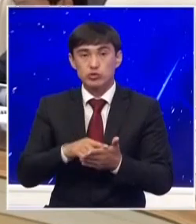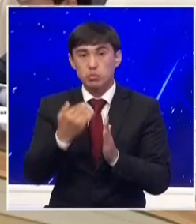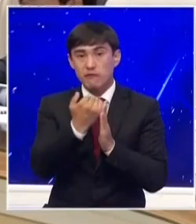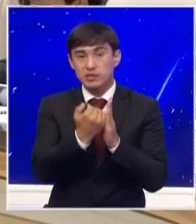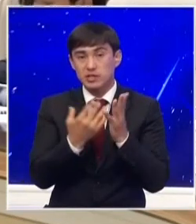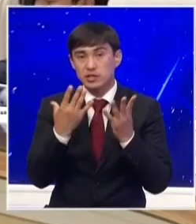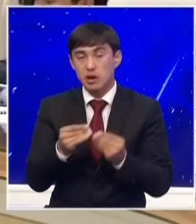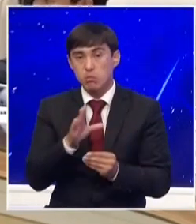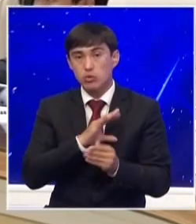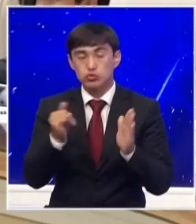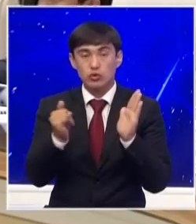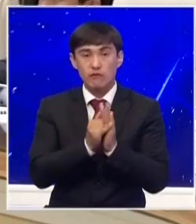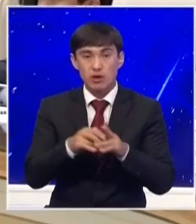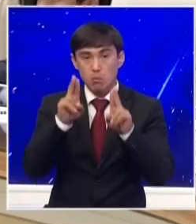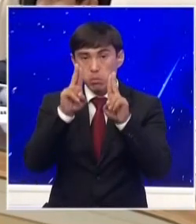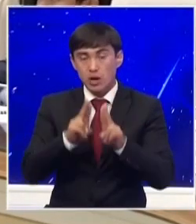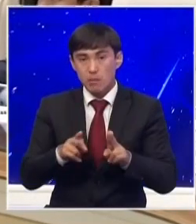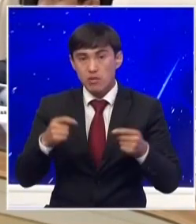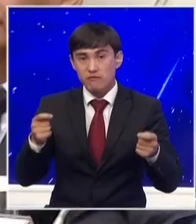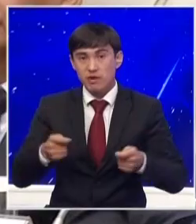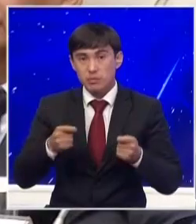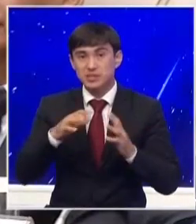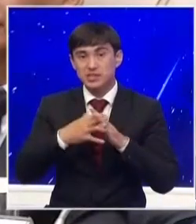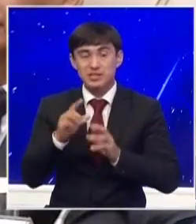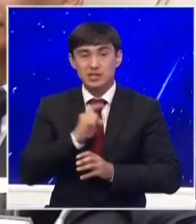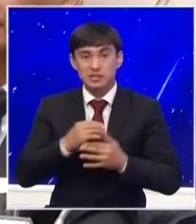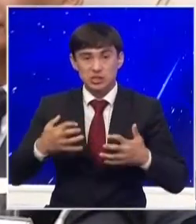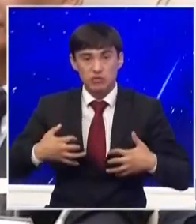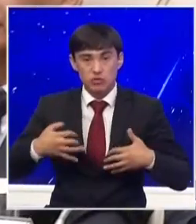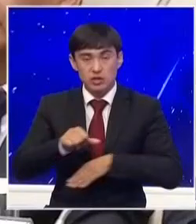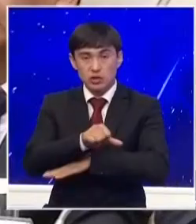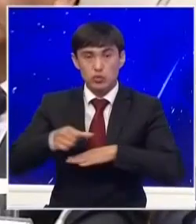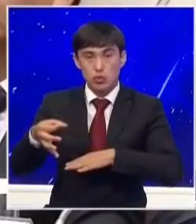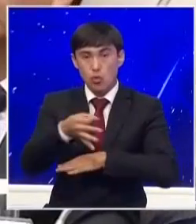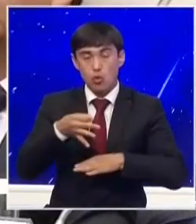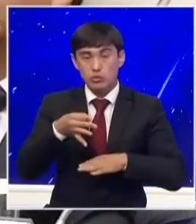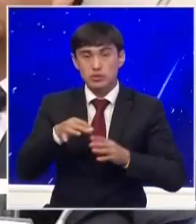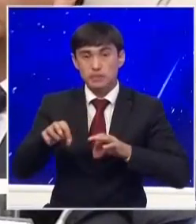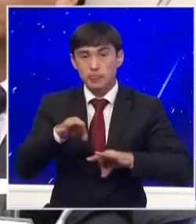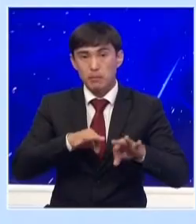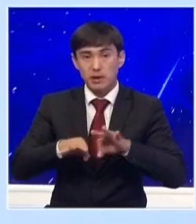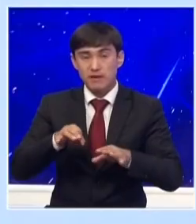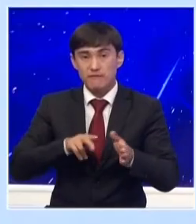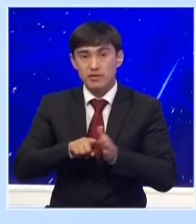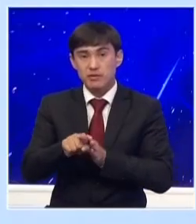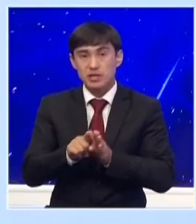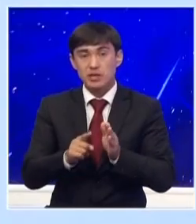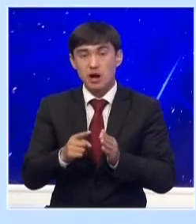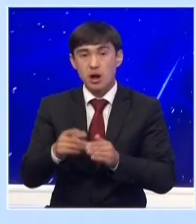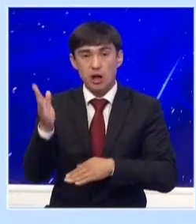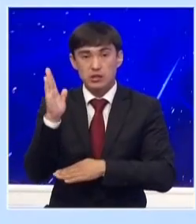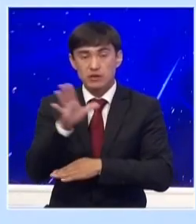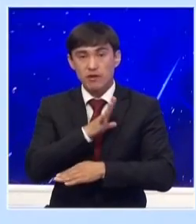дня стало установление правил выпаса сельскохозяйственных животных на территории области. Проект с нововведениями на